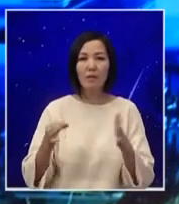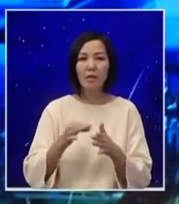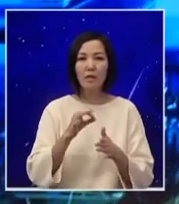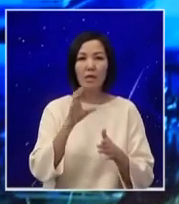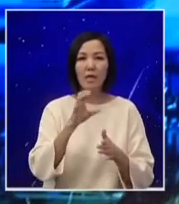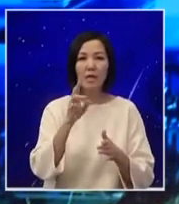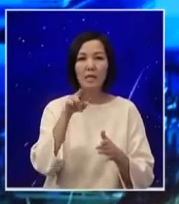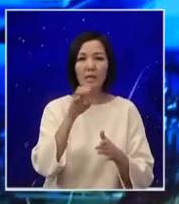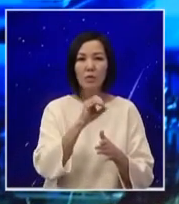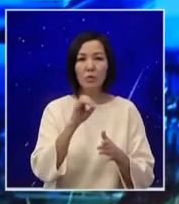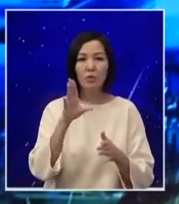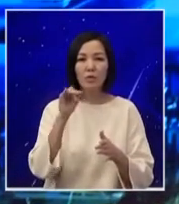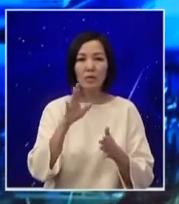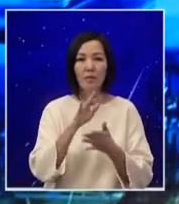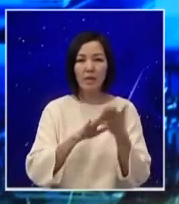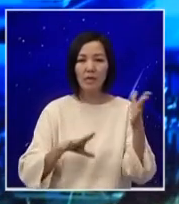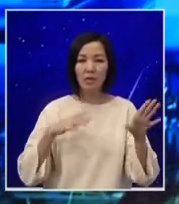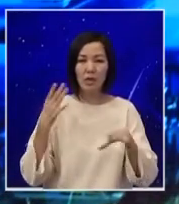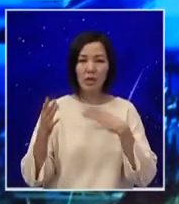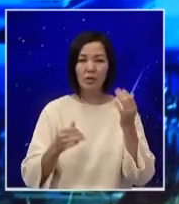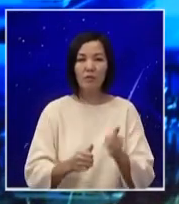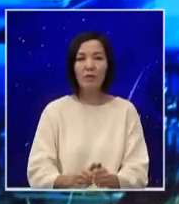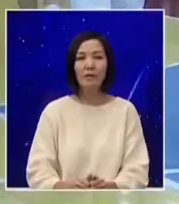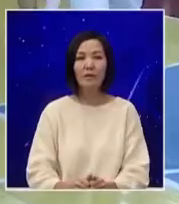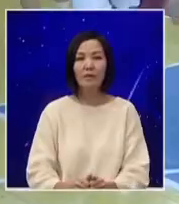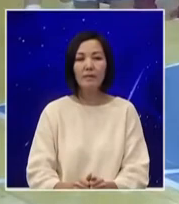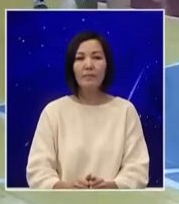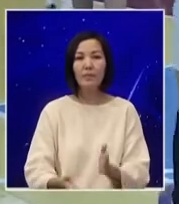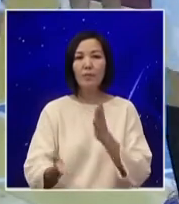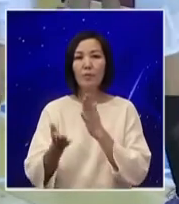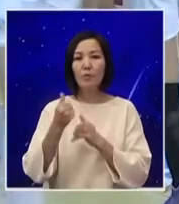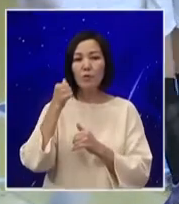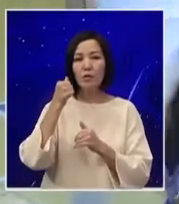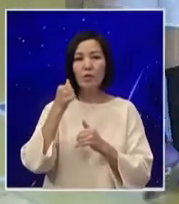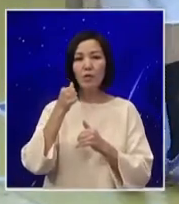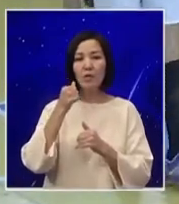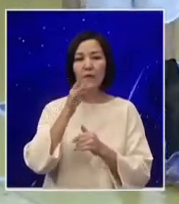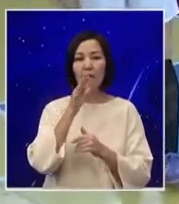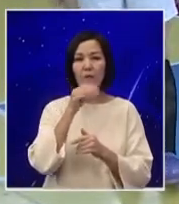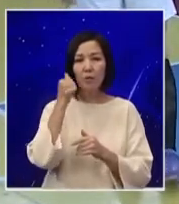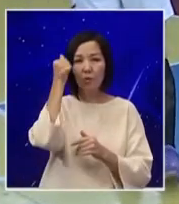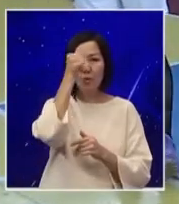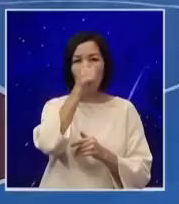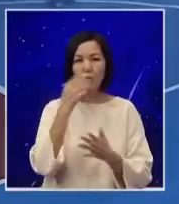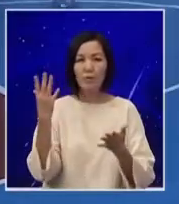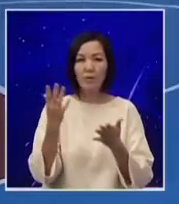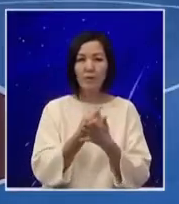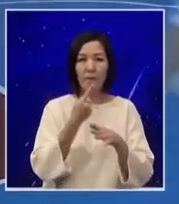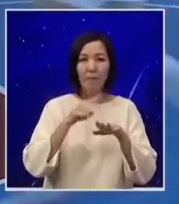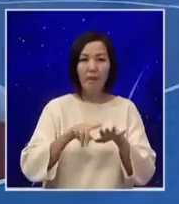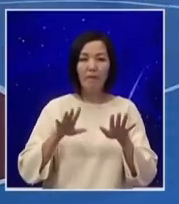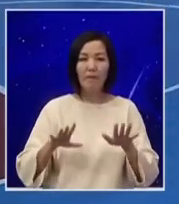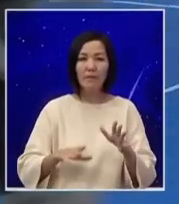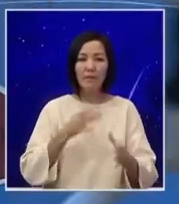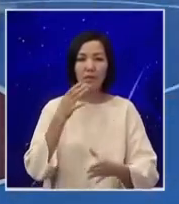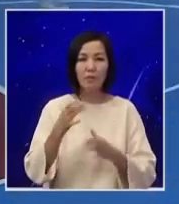с сша продолжает тренировки прошлый сезон команда алматинской области от игрового спешно завоевав первое место в чемпионате